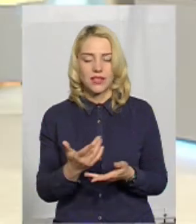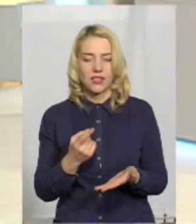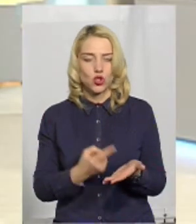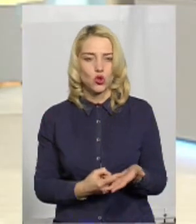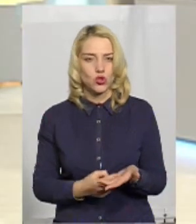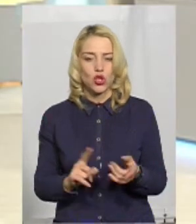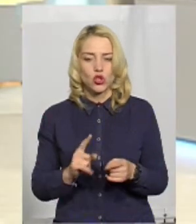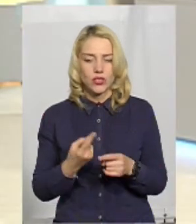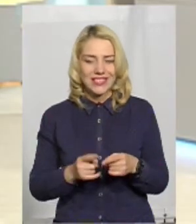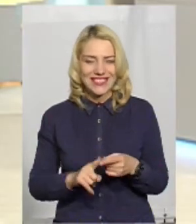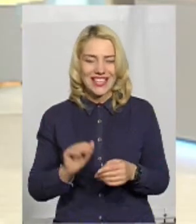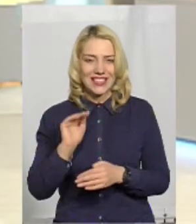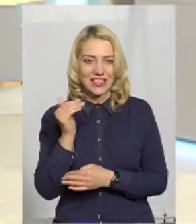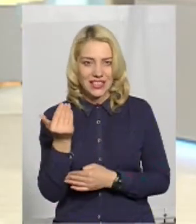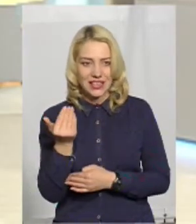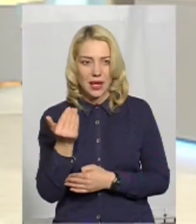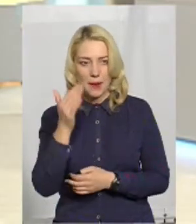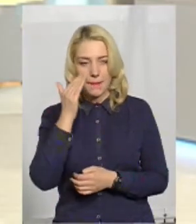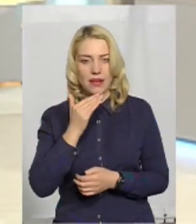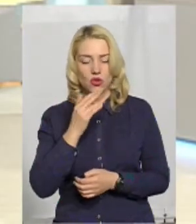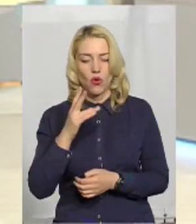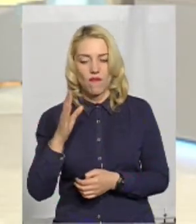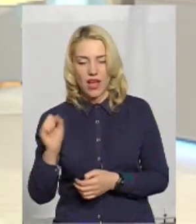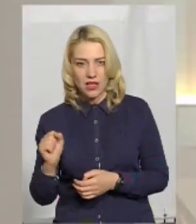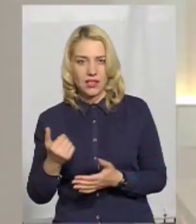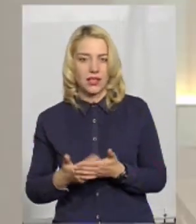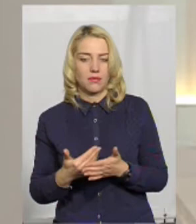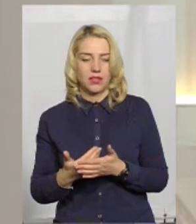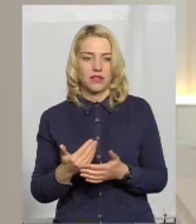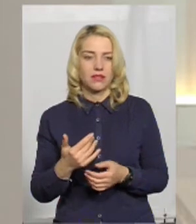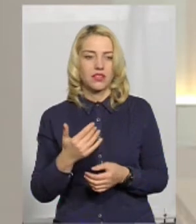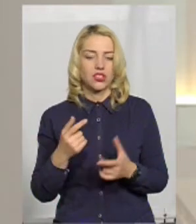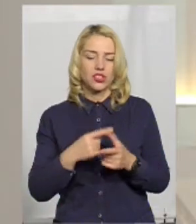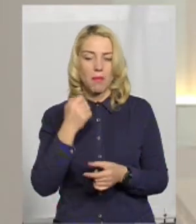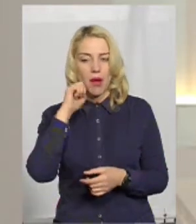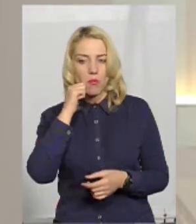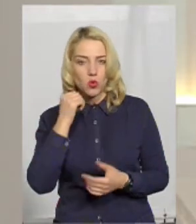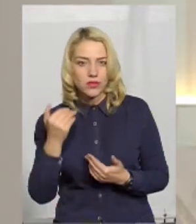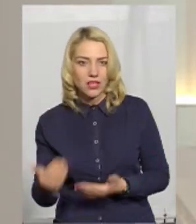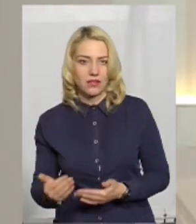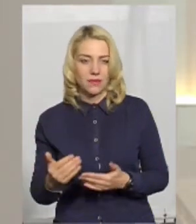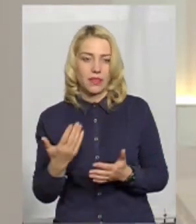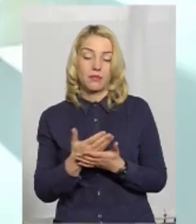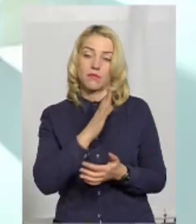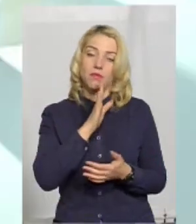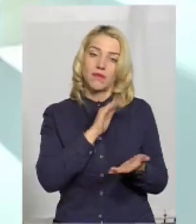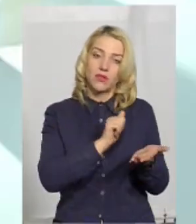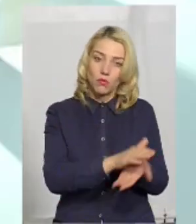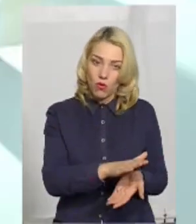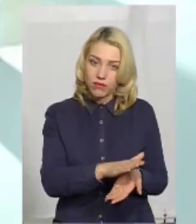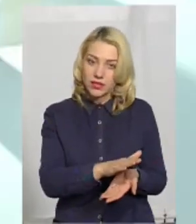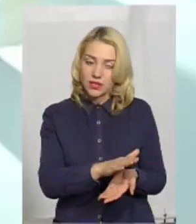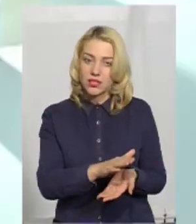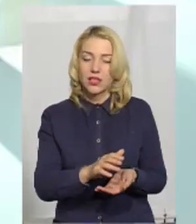що це дитина батькова, якщо батько звертається, чи бабуся? Ну, от відмовилася мама, хтось